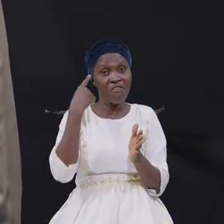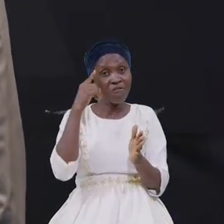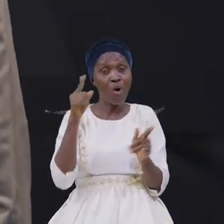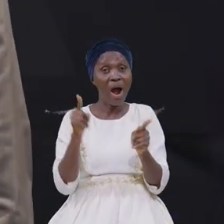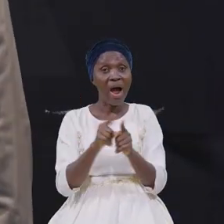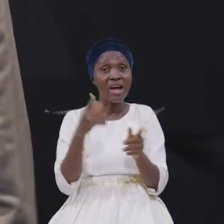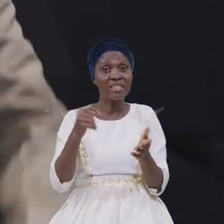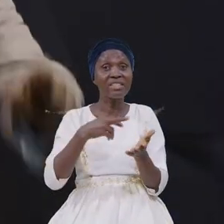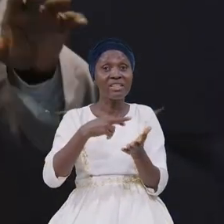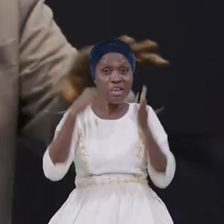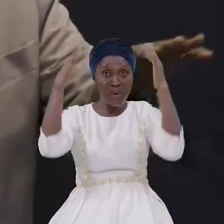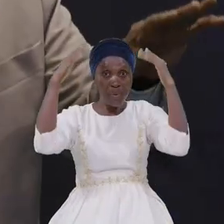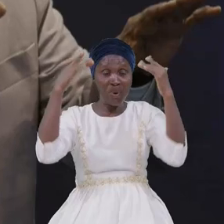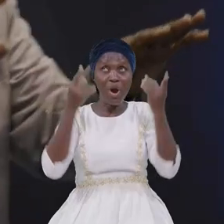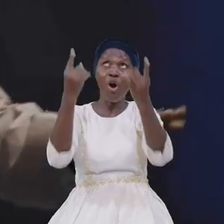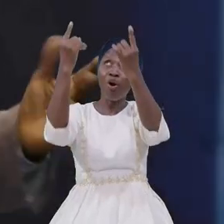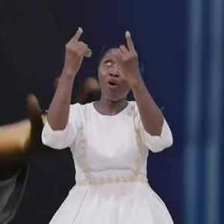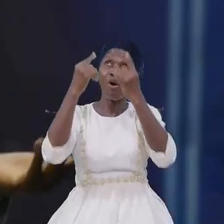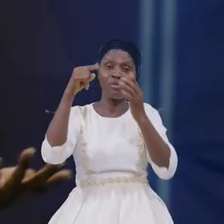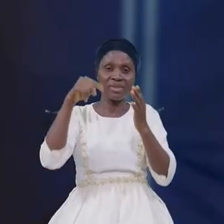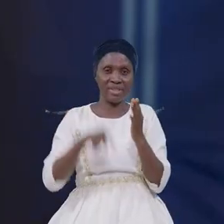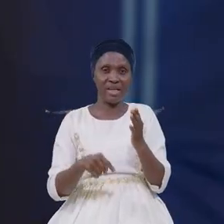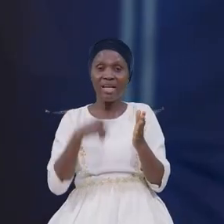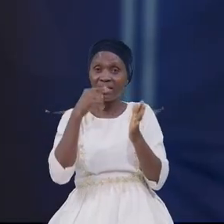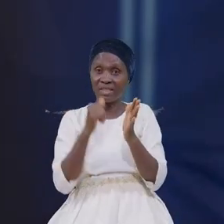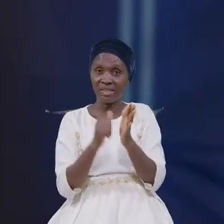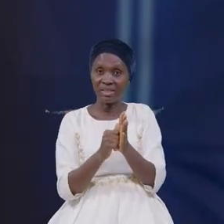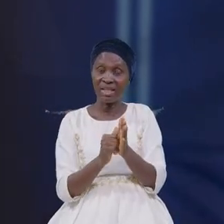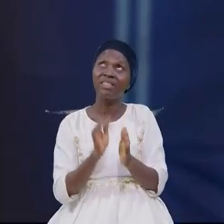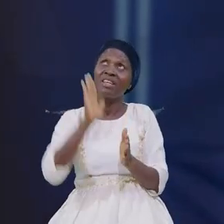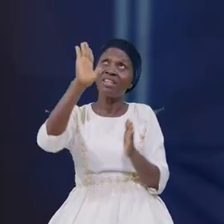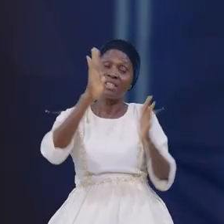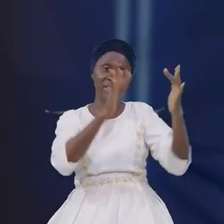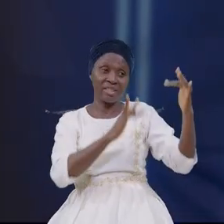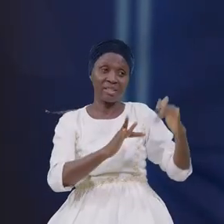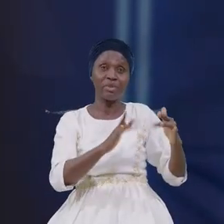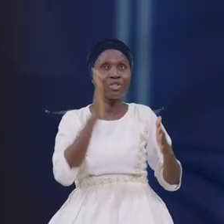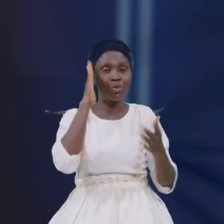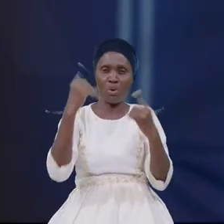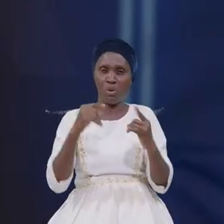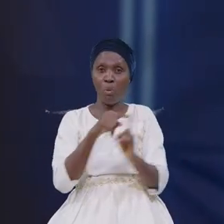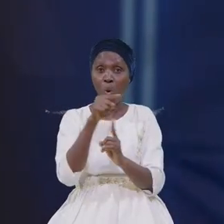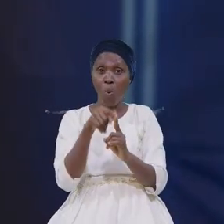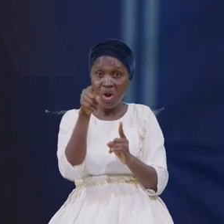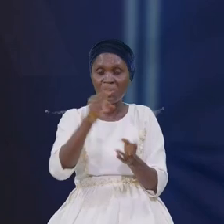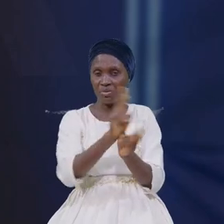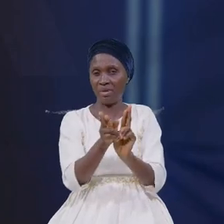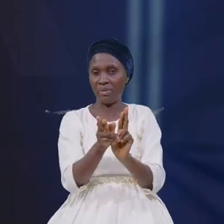comme la pluie et la neige descendent des cieux, sa miséricorde vous